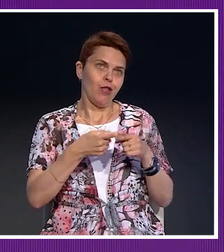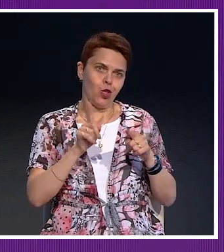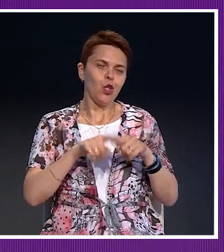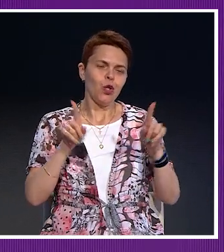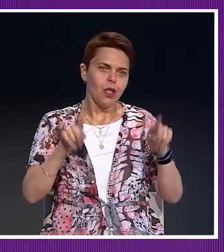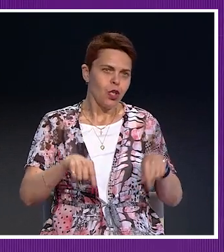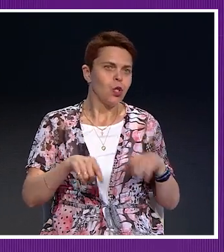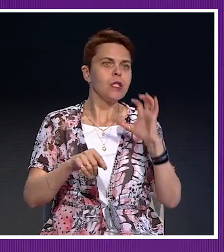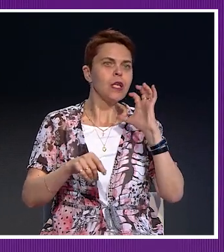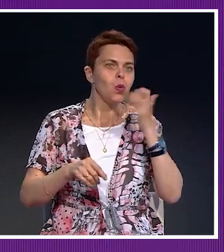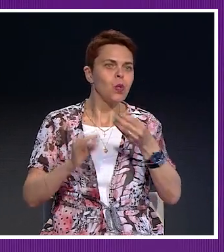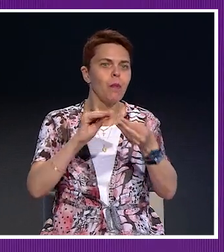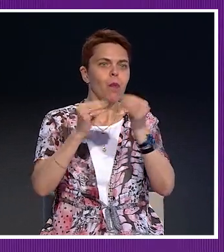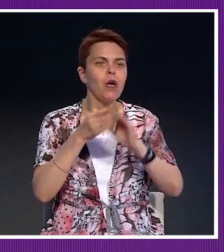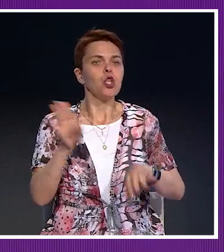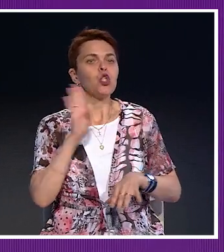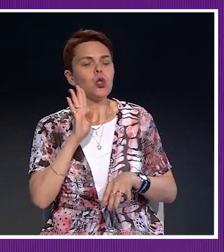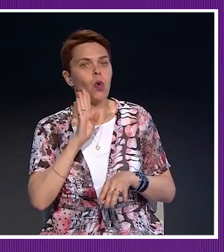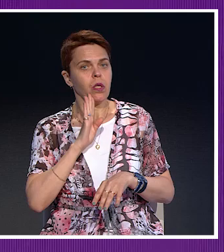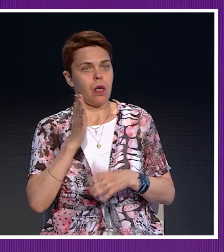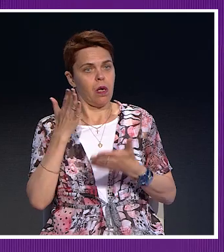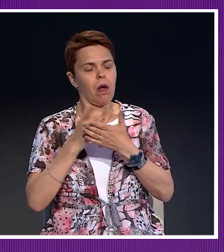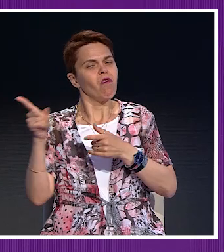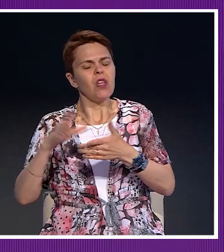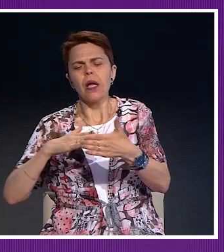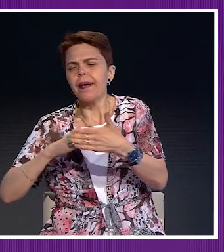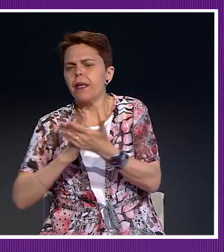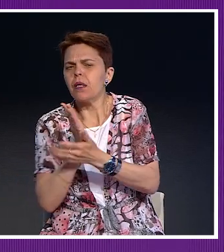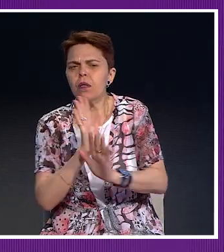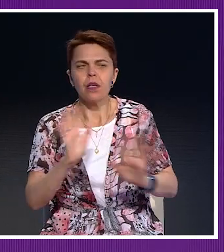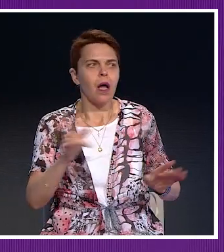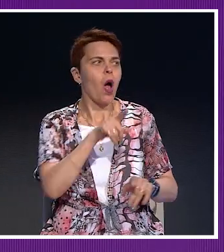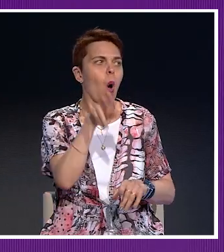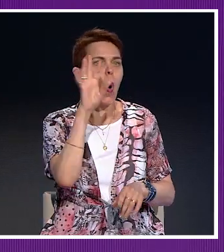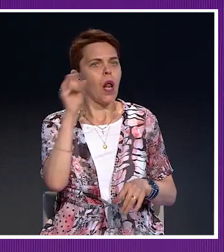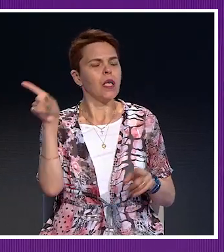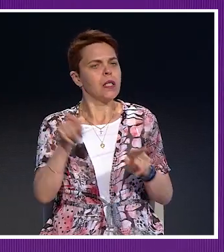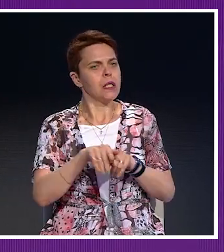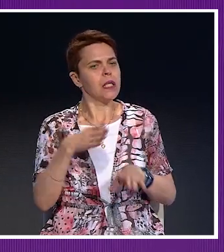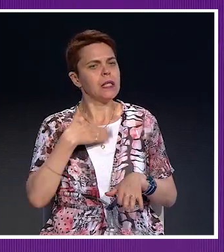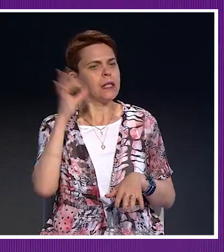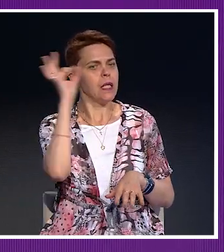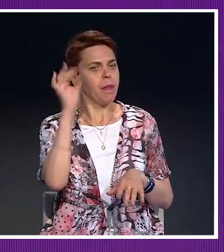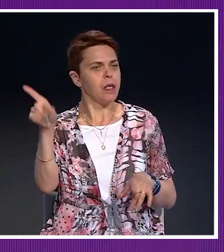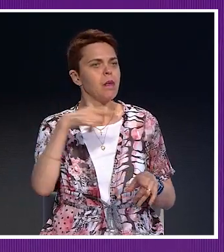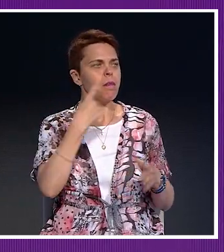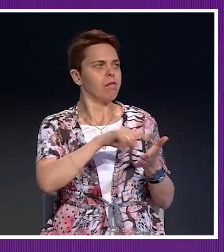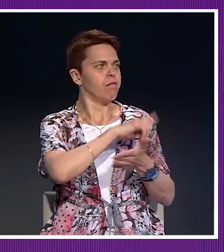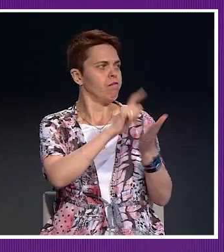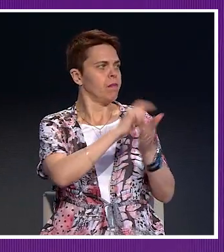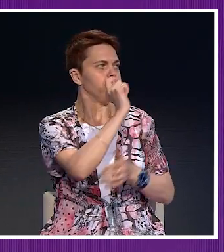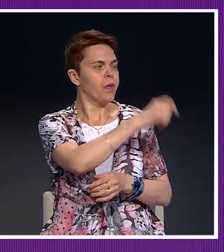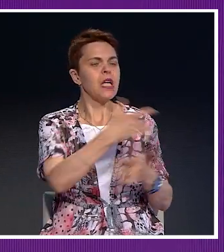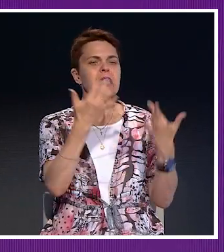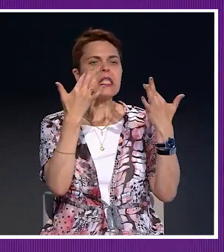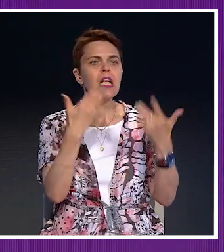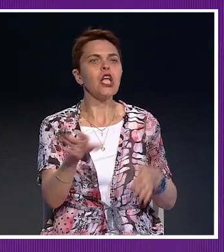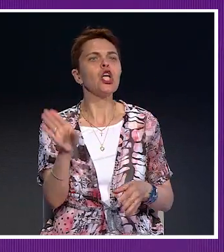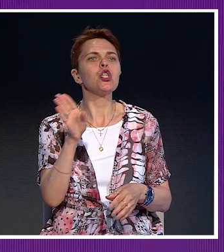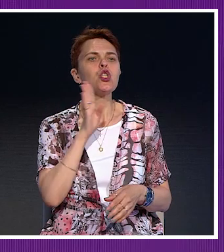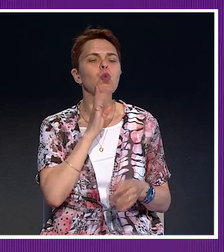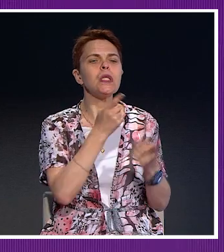теж серйозна проблема, тому що жіноча політика, вона інакша. Дуже правильно колега наша з Німеччини ставила питання про те, скільки жінок